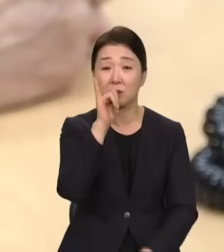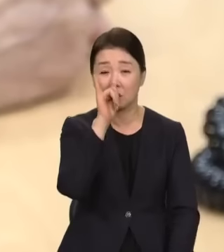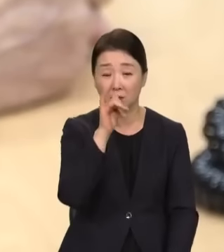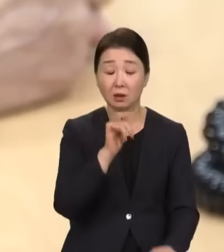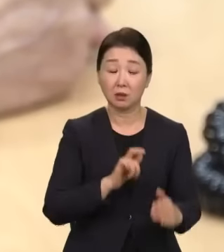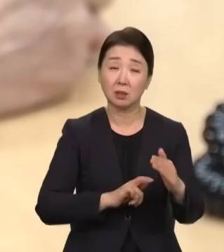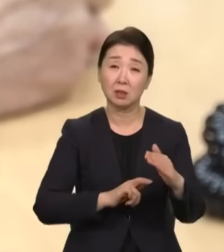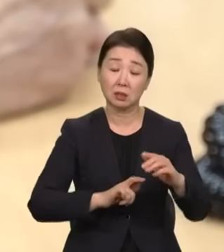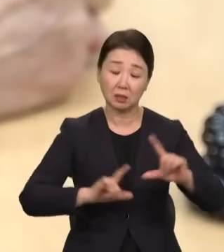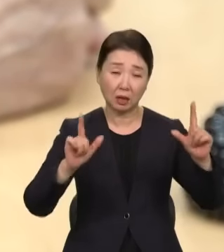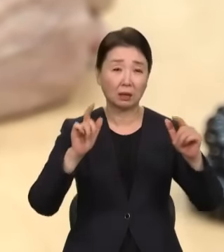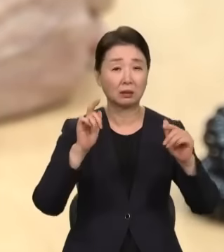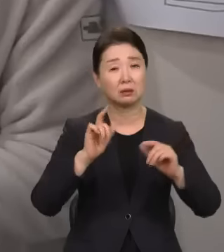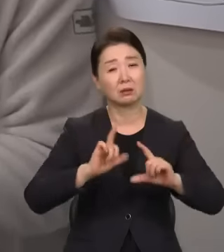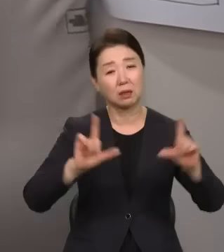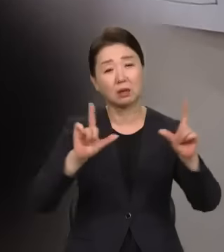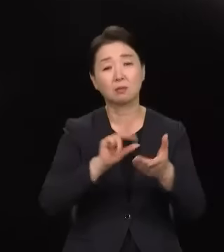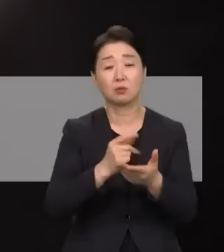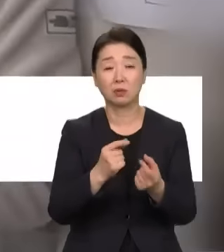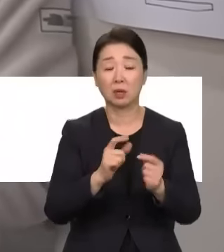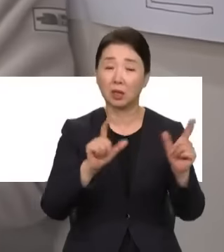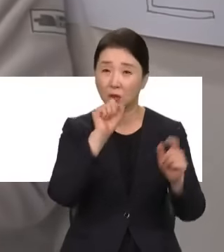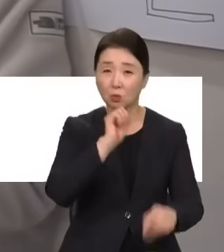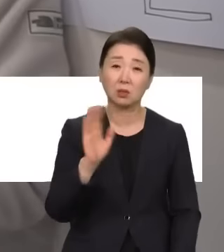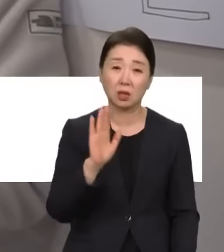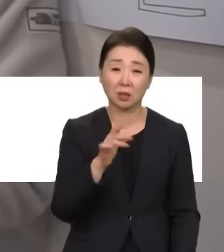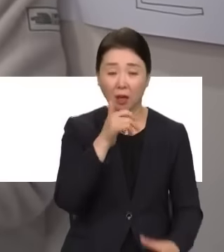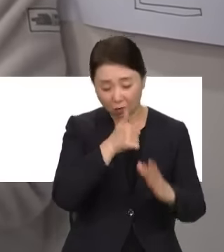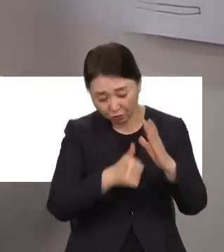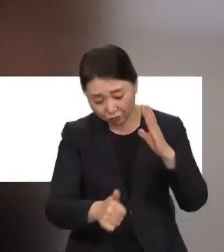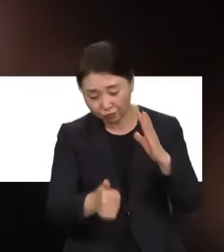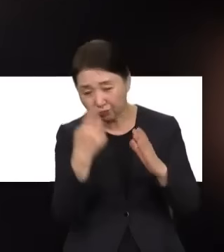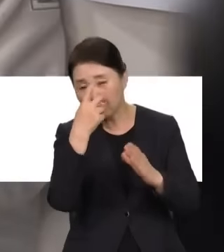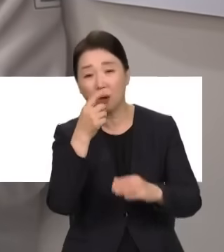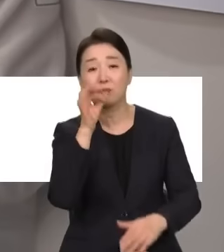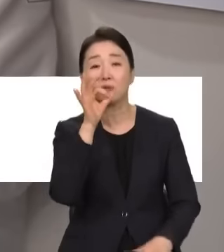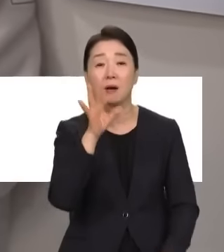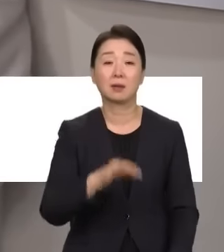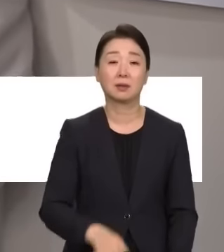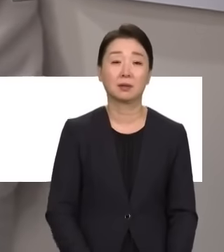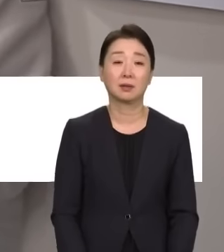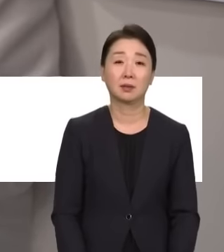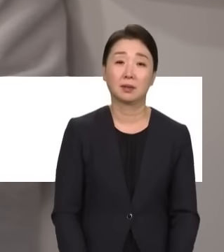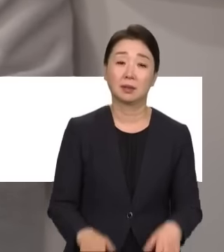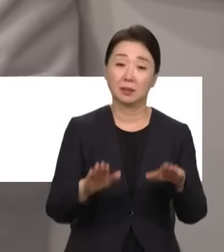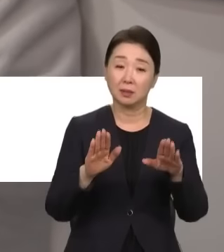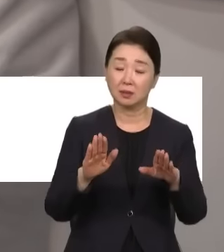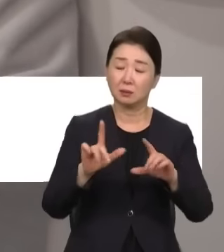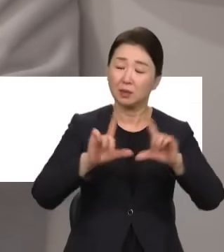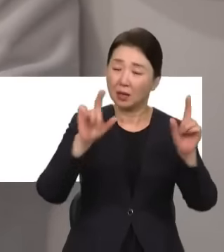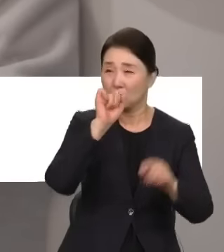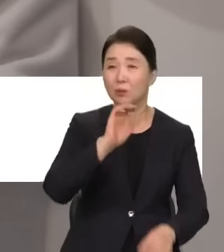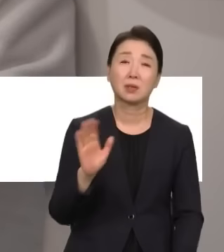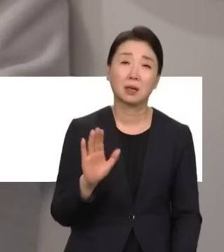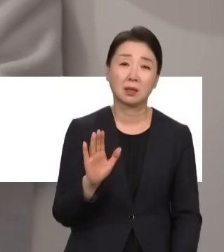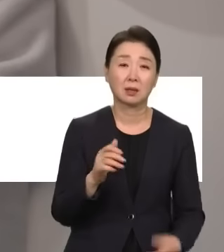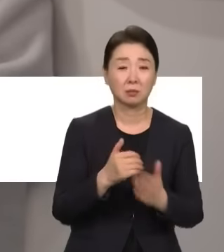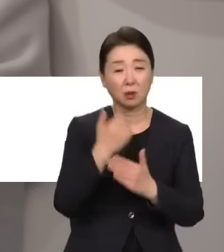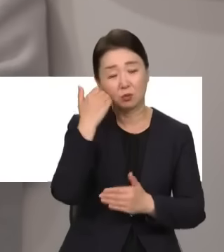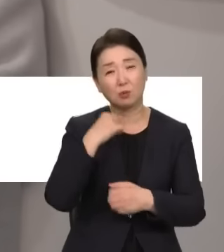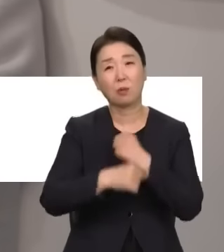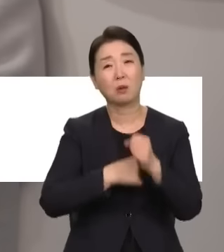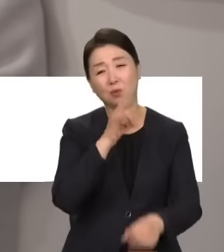날씨가 문제였습니다. 이제 날씨가 너무 안 좋아서 수중 수색이 안 된다는 거네요, 지금. 네네, 지금 뭐 그 기상에 의해서는 어느 누구도 뭐